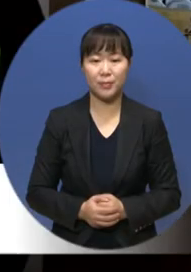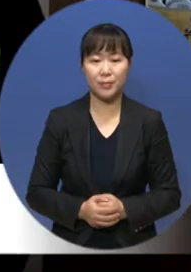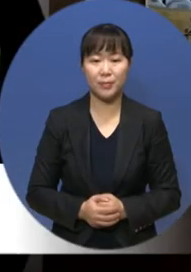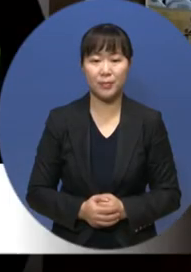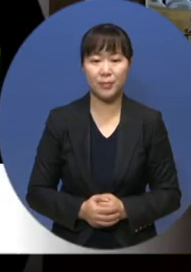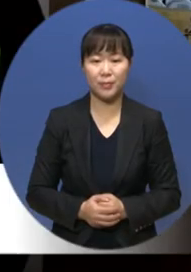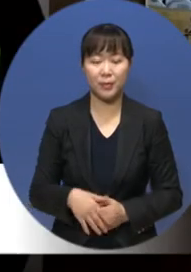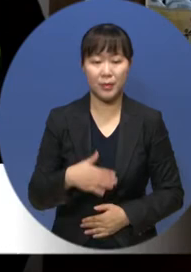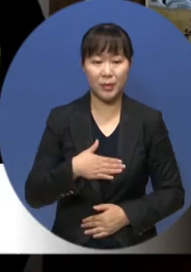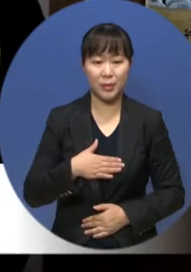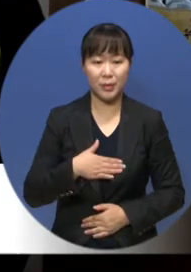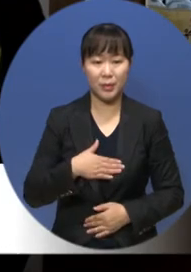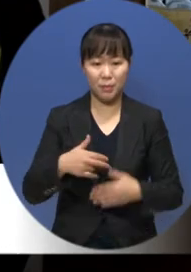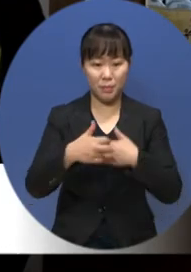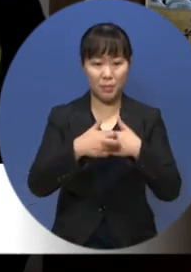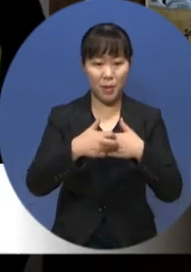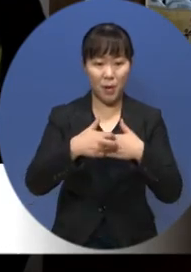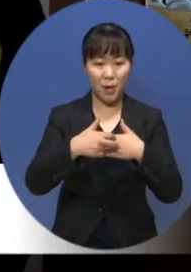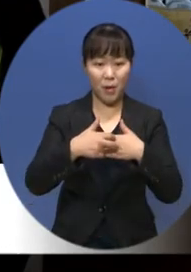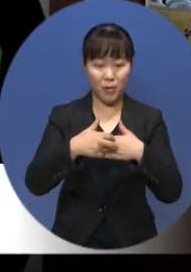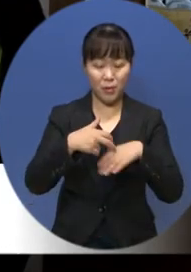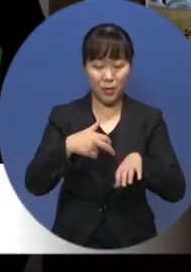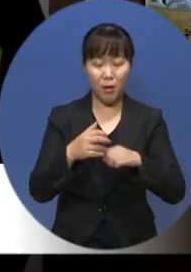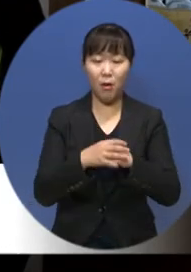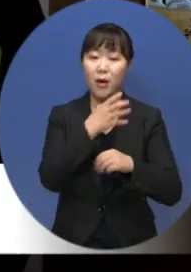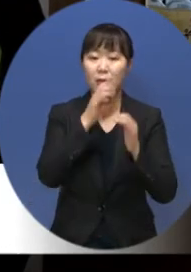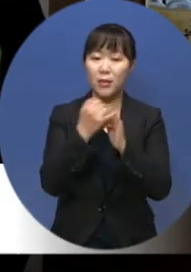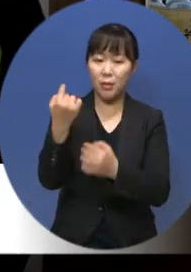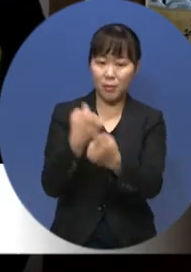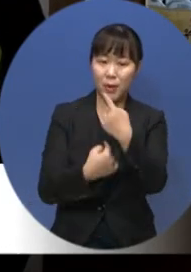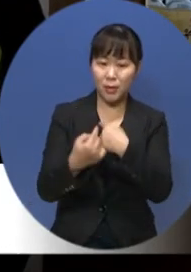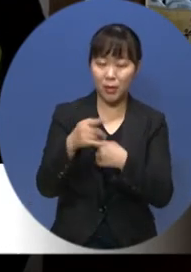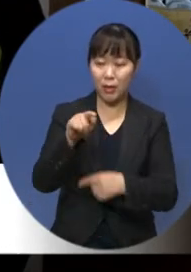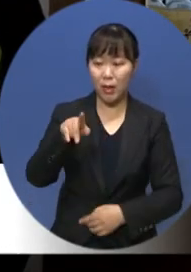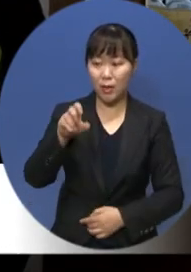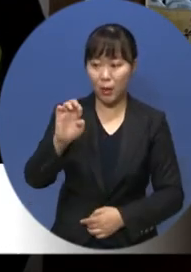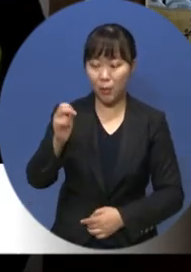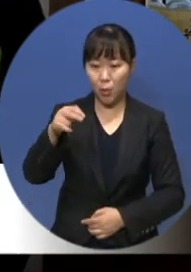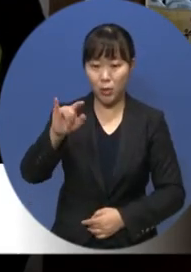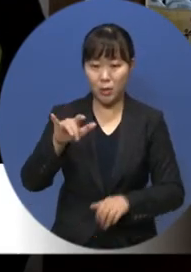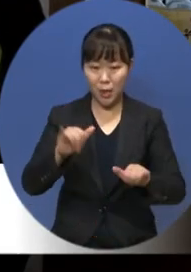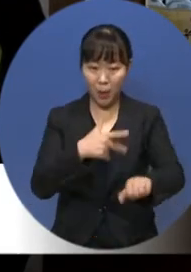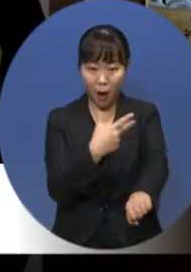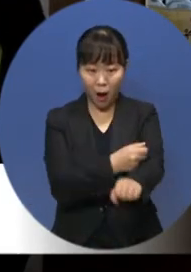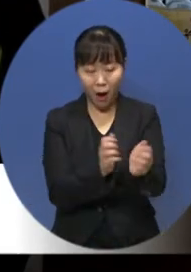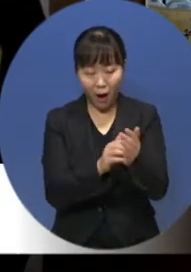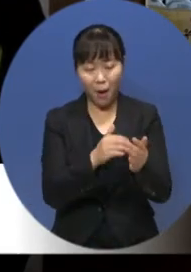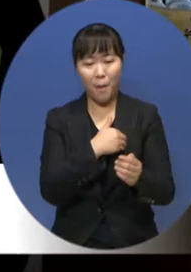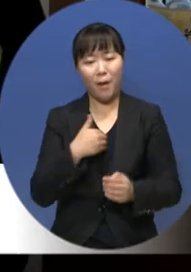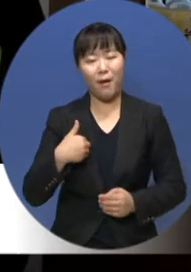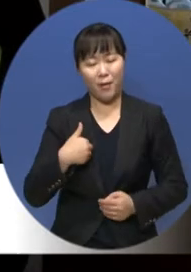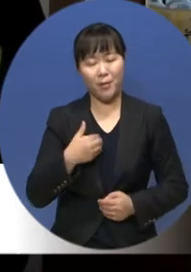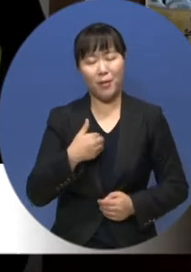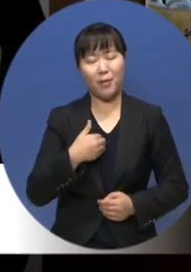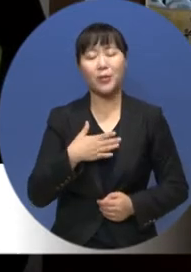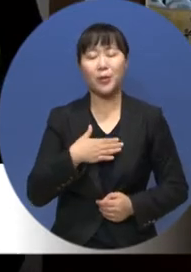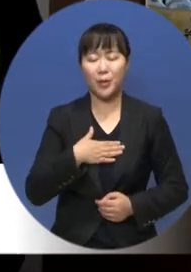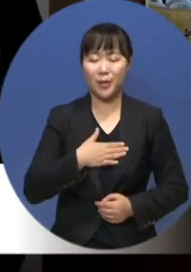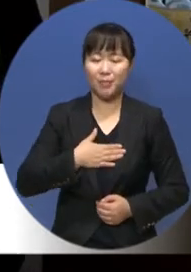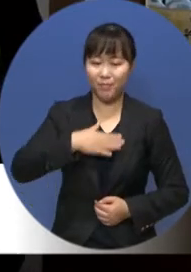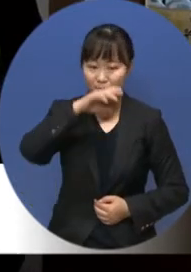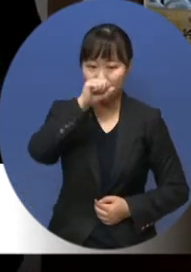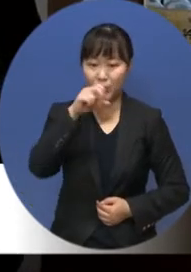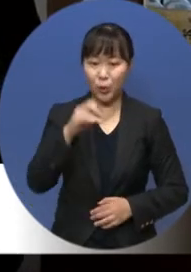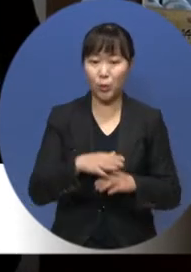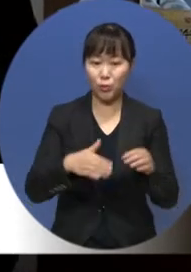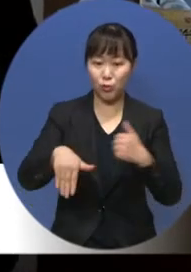저희 병원에 이제 어르신들이 오셔서 대상포진 예방접종을 맞으시고 흡족해 하시는 것 같아서 일단 저도 마음이 좋고요.